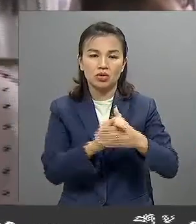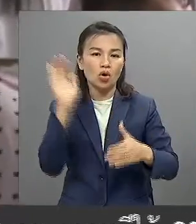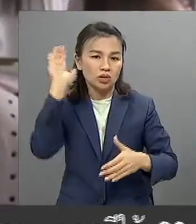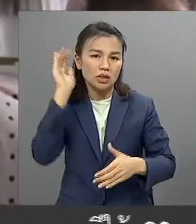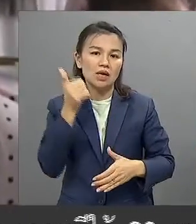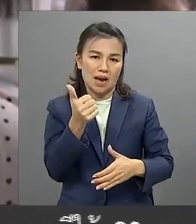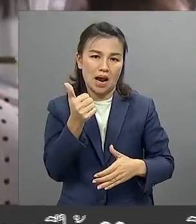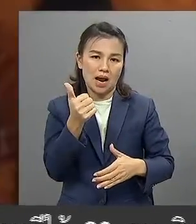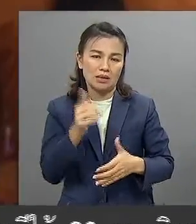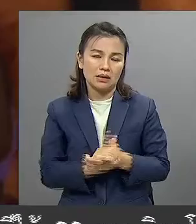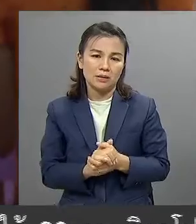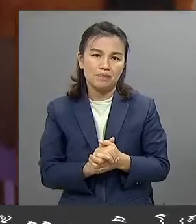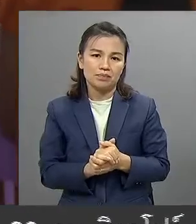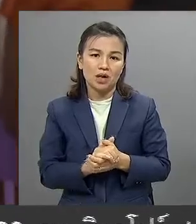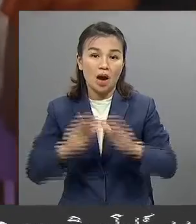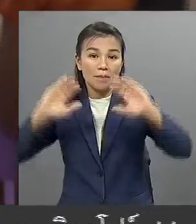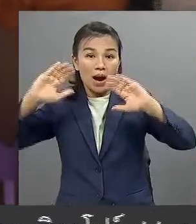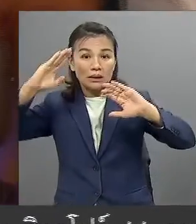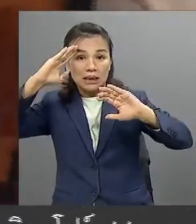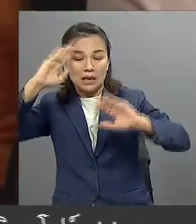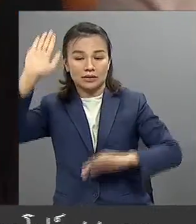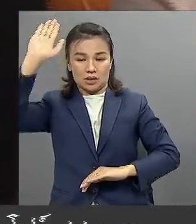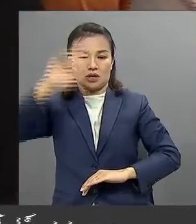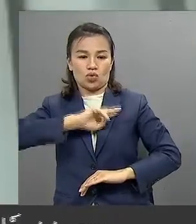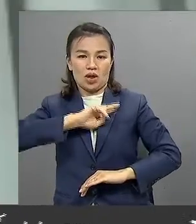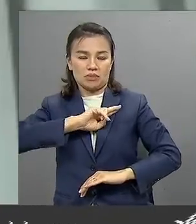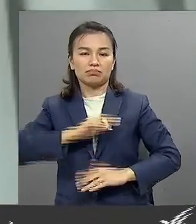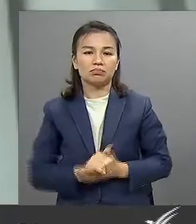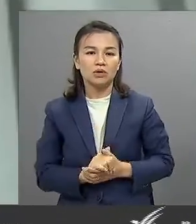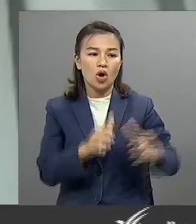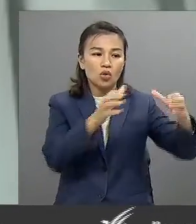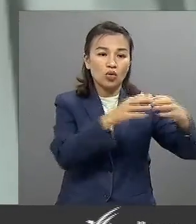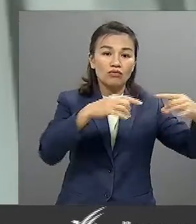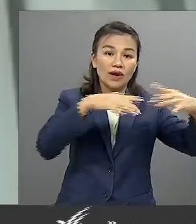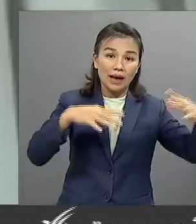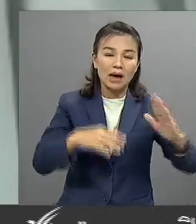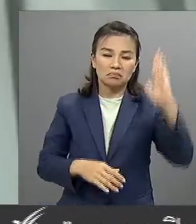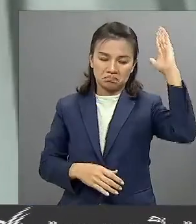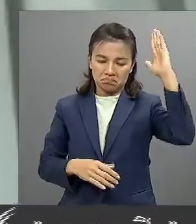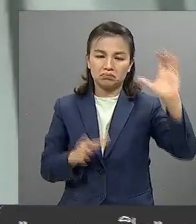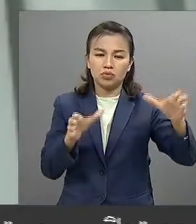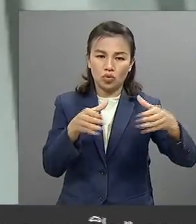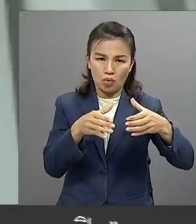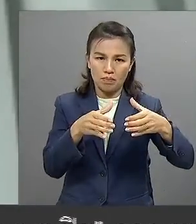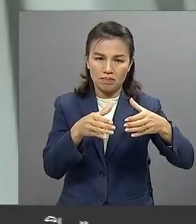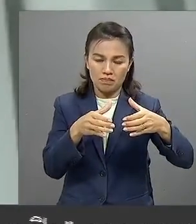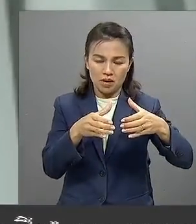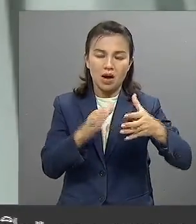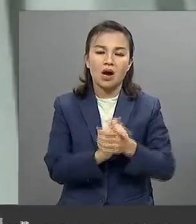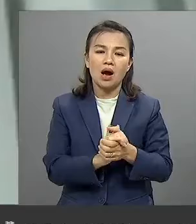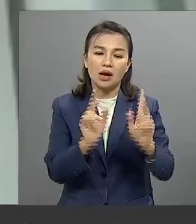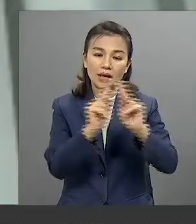รัฐบาลทหารอาจจะเสนอตัวเองเข้ามาอาจจะมีตัวแทนจับไฟคลาสจากคณะกรรมการเลือกตั้งที่หน้าต่างขึ้นมาแล้วกว่าจะมี